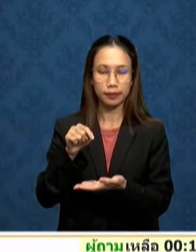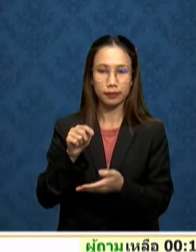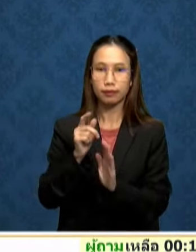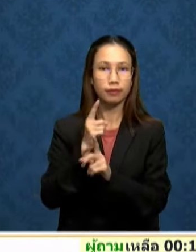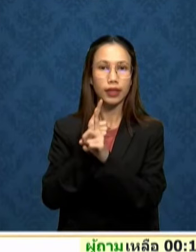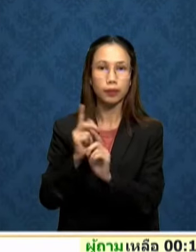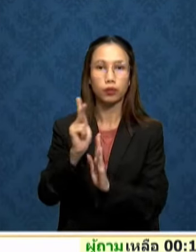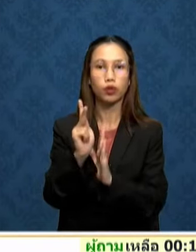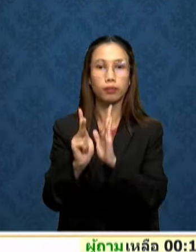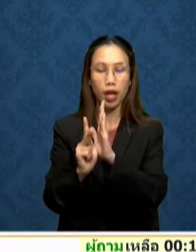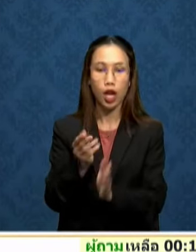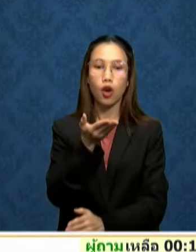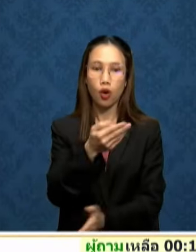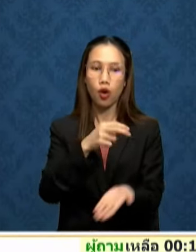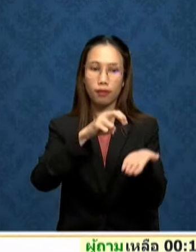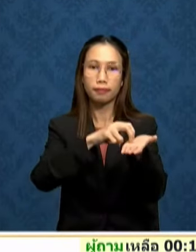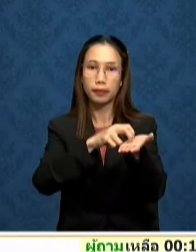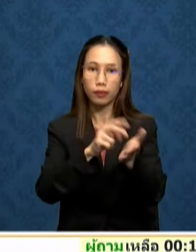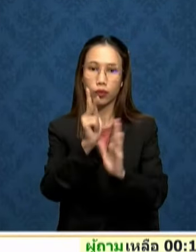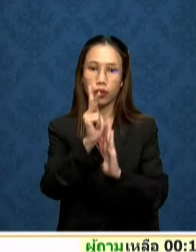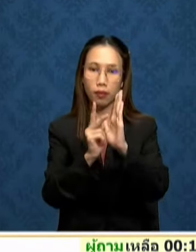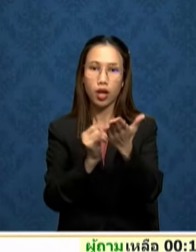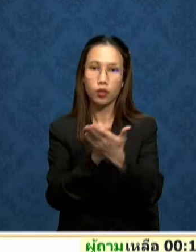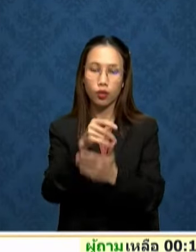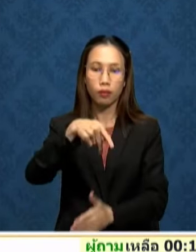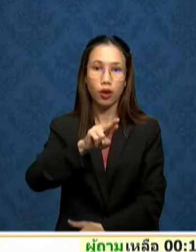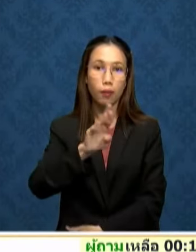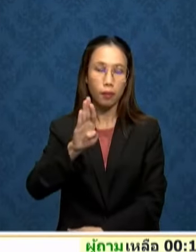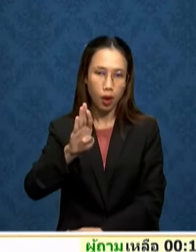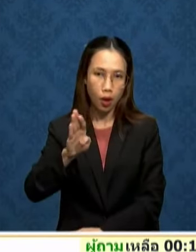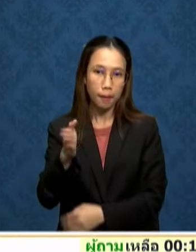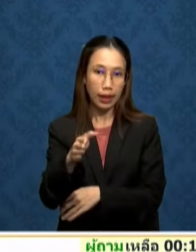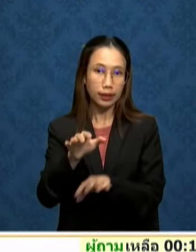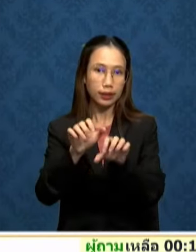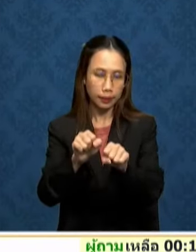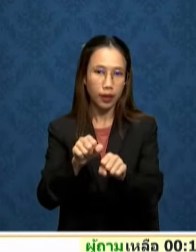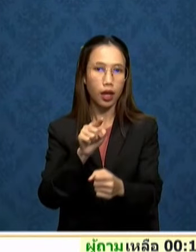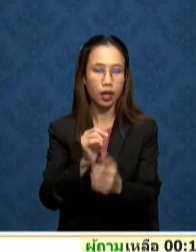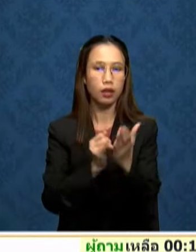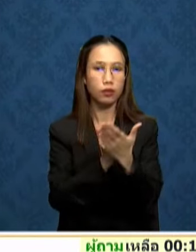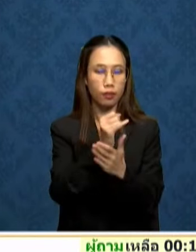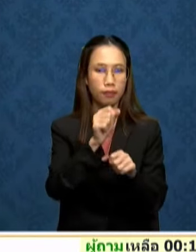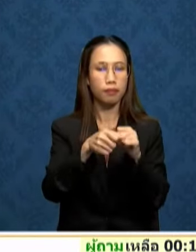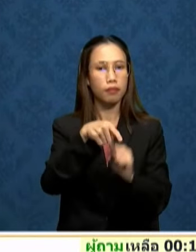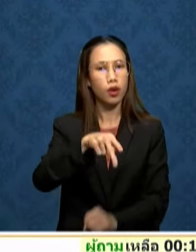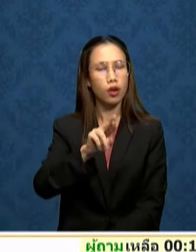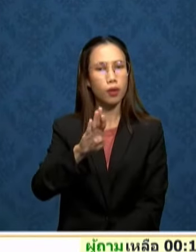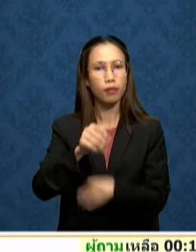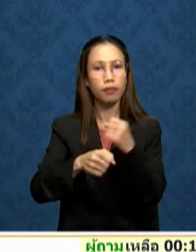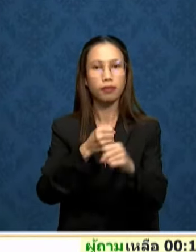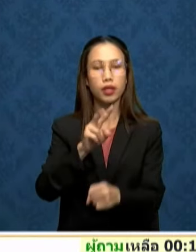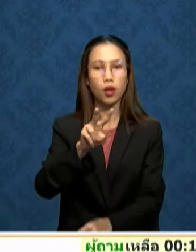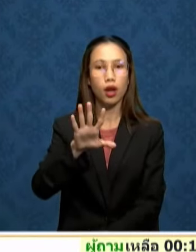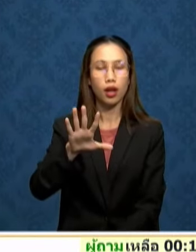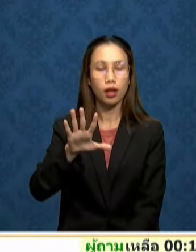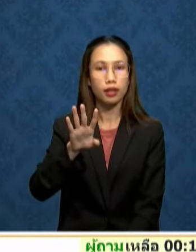ทกฎหมายมีการขออนุญาตถูกกฎหมายนะครับตามพรบประมงปี2490ซึ่งขณะนั้นเนี่ยพรบประมงปี2490